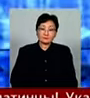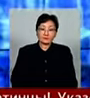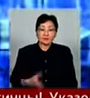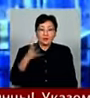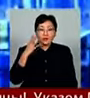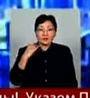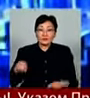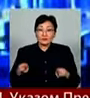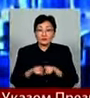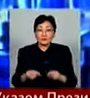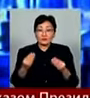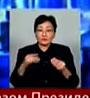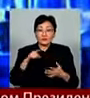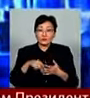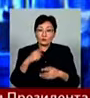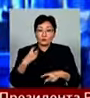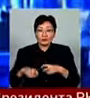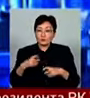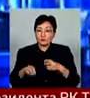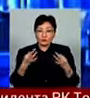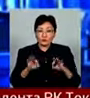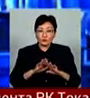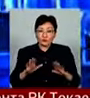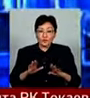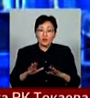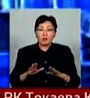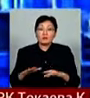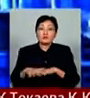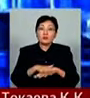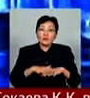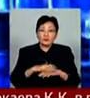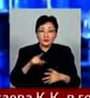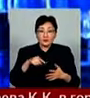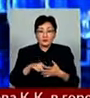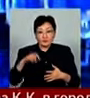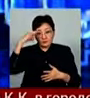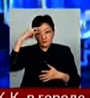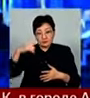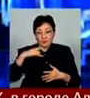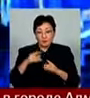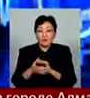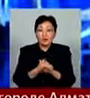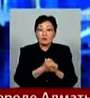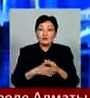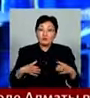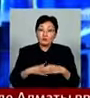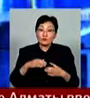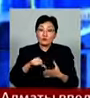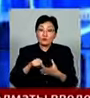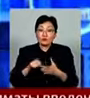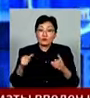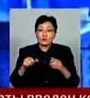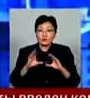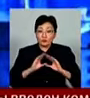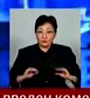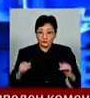Алматы сияқты әсем қаланы бүлдіруге жол бермейік. Толқыған жұртқа қалалық Қазақстан халқы ассамблеясының өкілдері де басу айтуда.